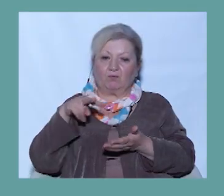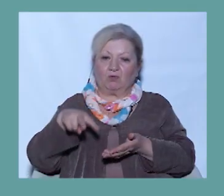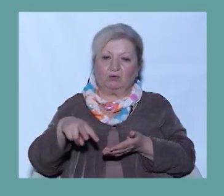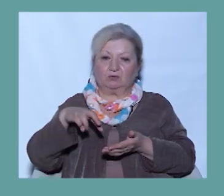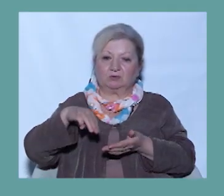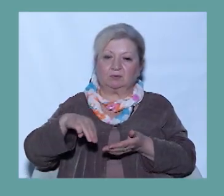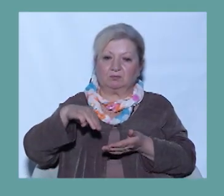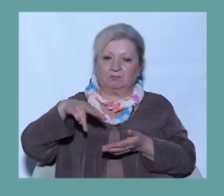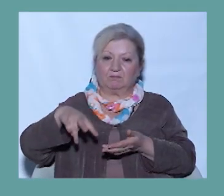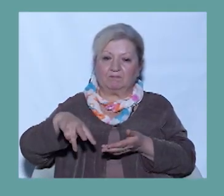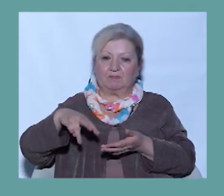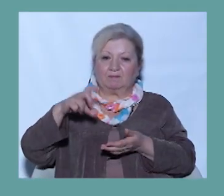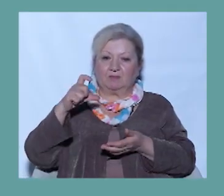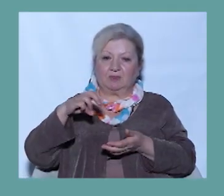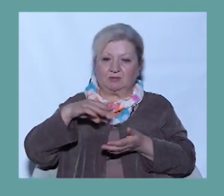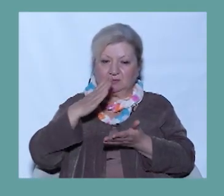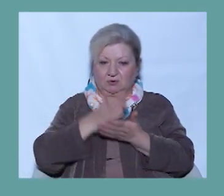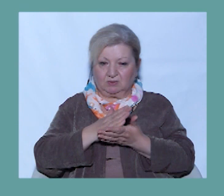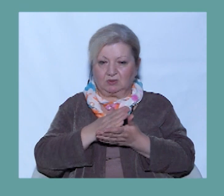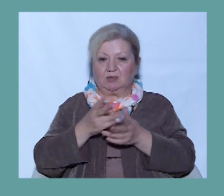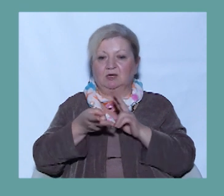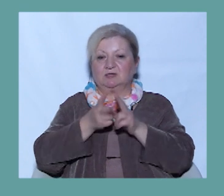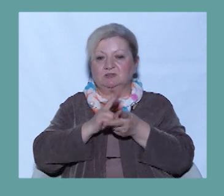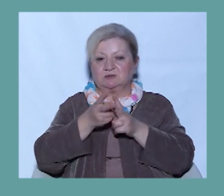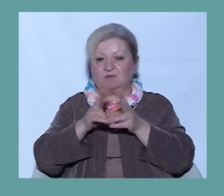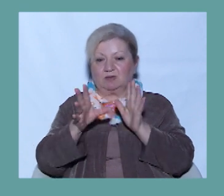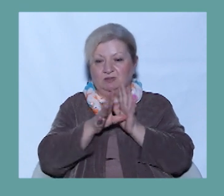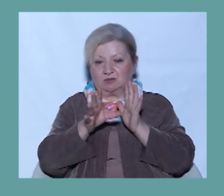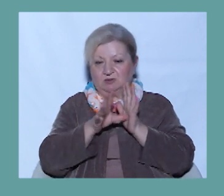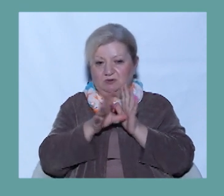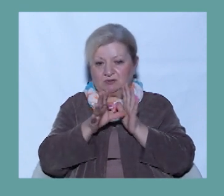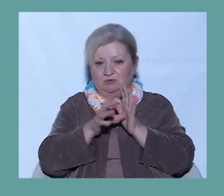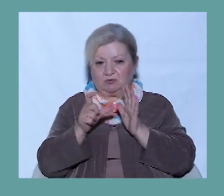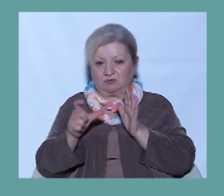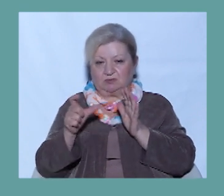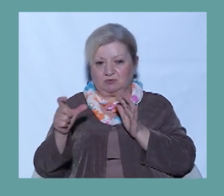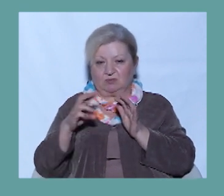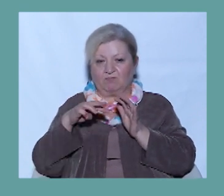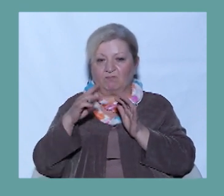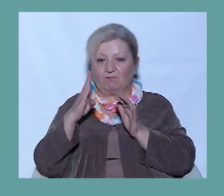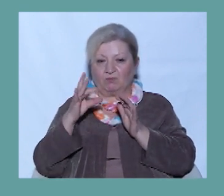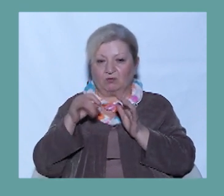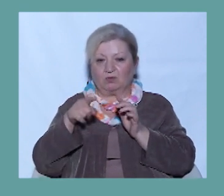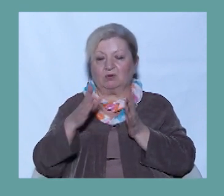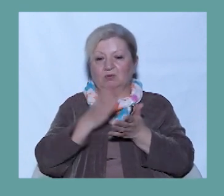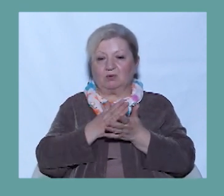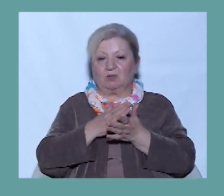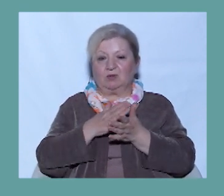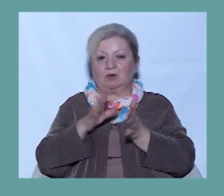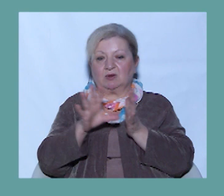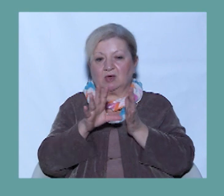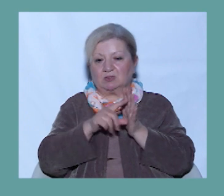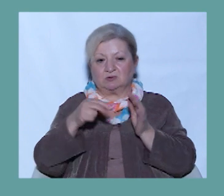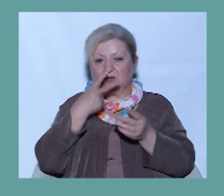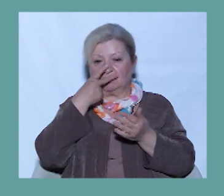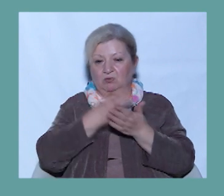გვაქვს ვოლტმეტრები, აქ ცვლადი დენის ვოლტმეტრებია, აქ გვაქვს